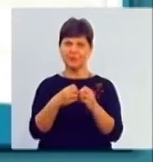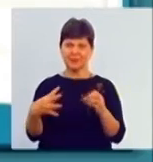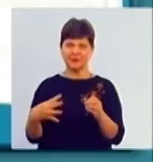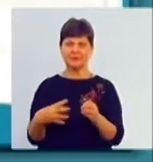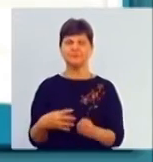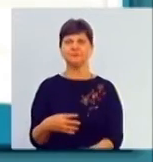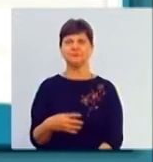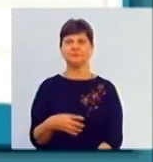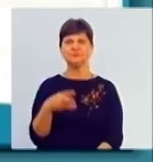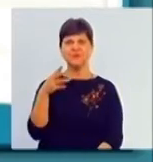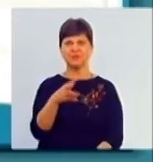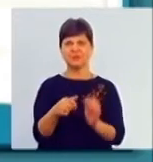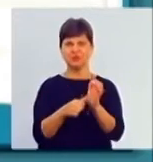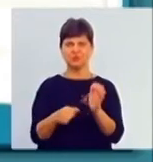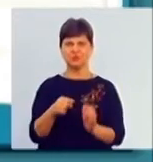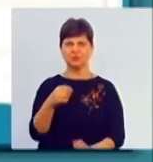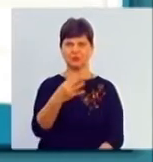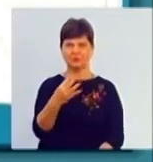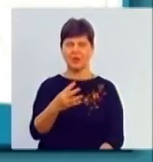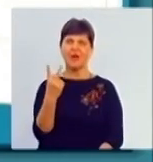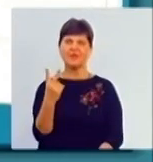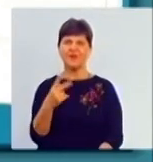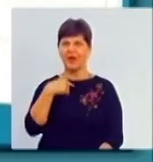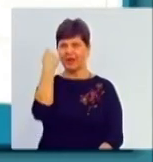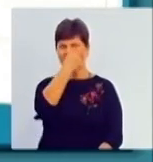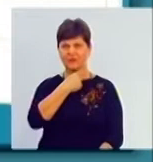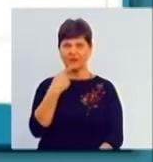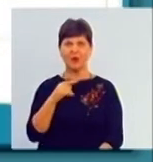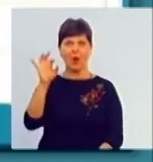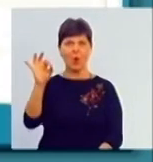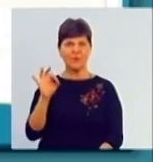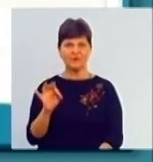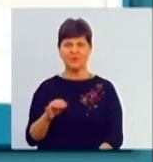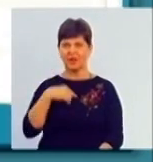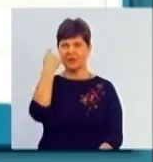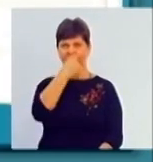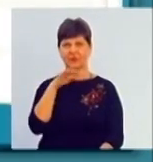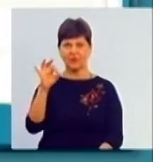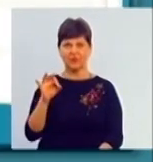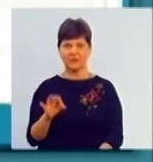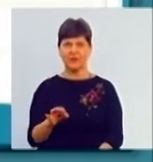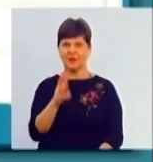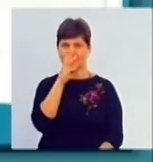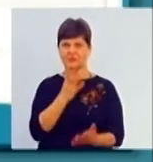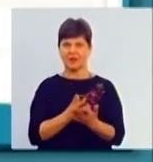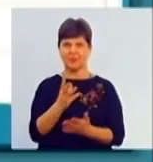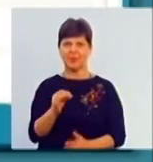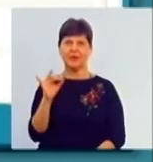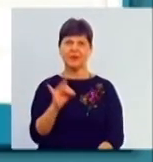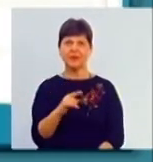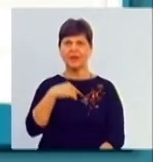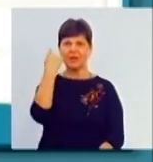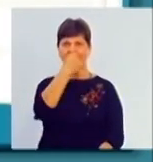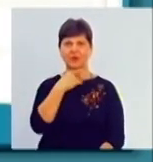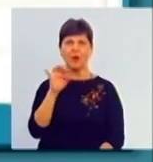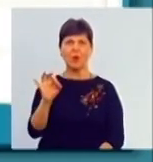3,764,40. А далі йде 2 індивідуальних коефіцієнта. Це індивідуальний коефіцієнт заробітної заробітної плати і індивідуальний